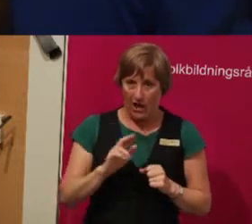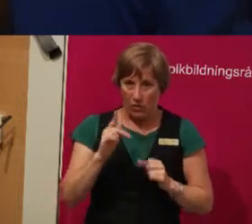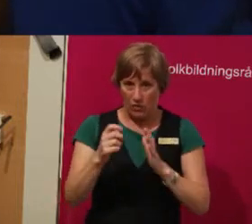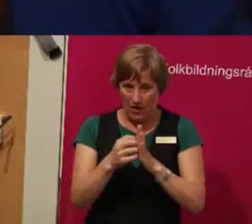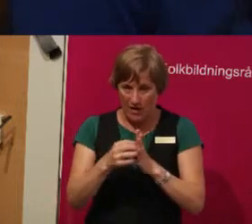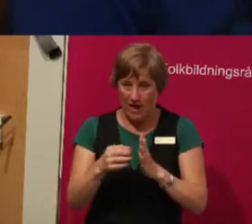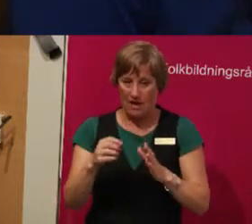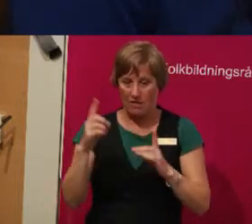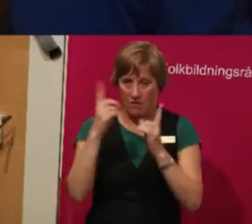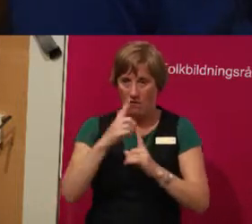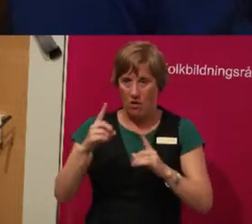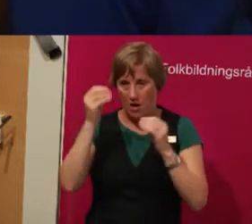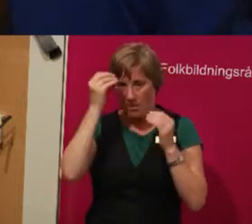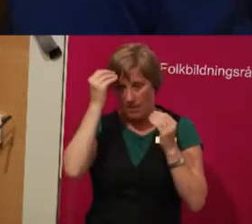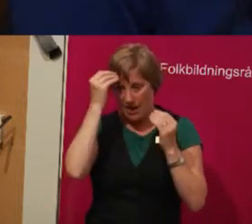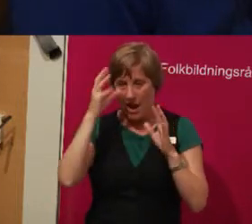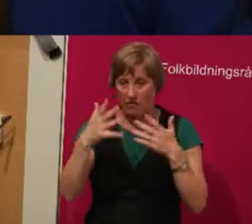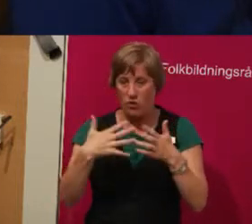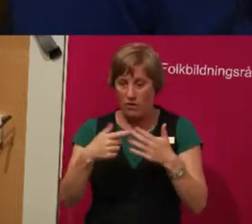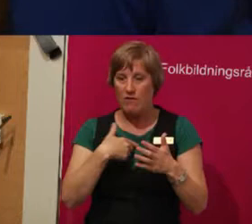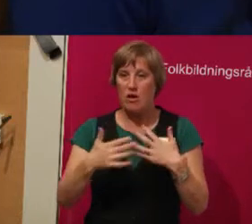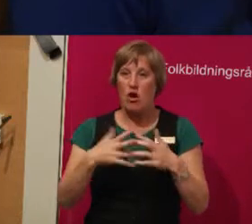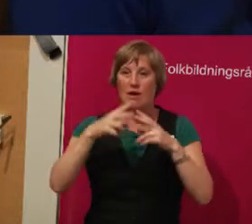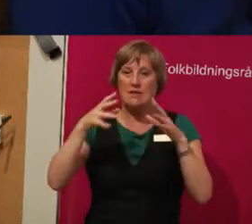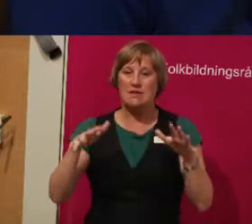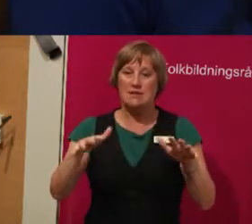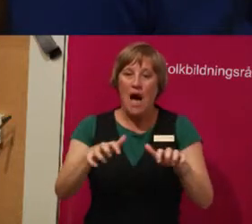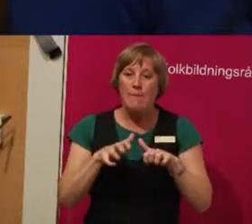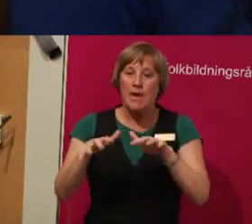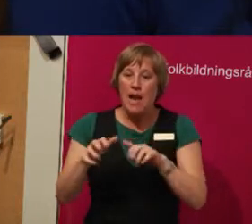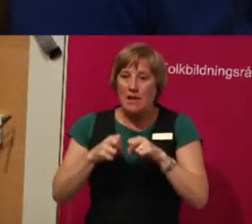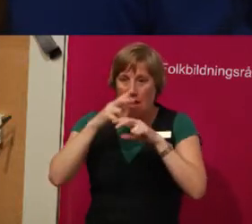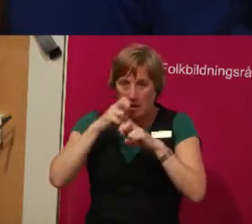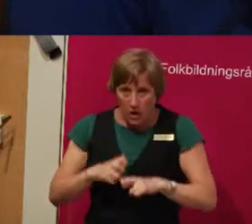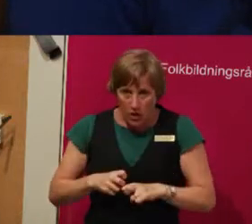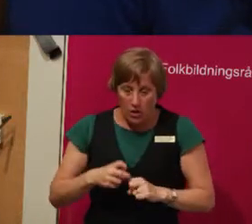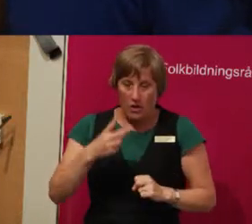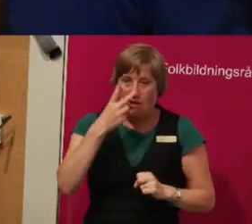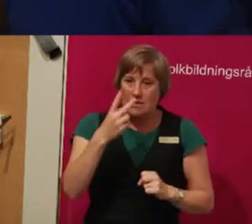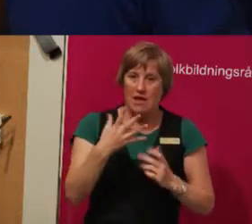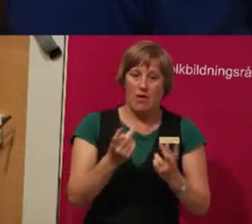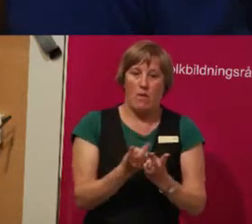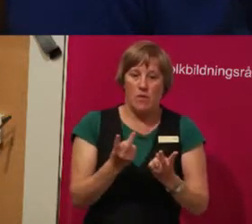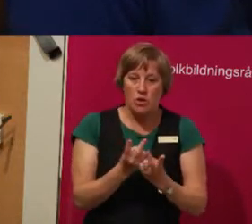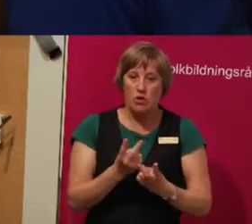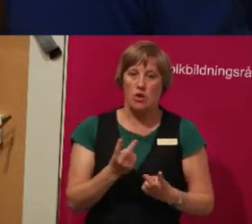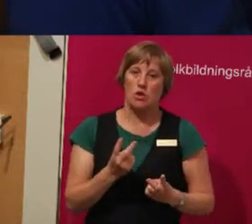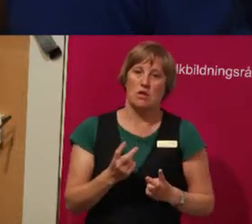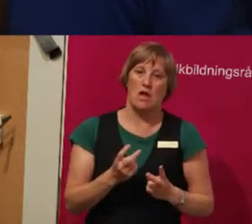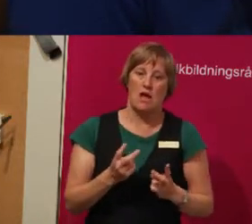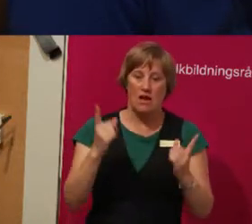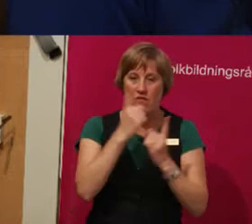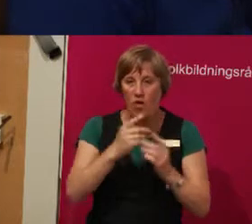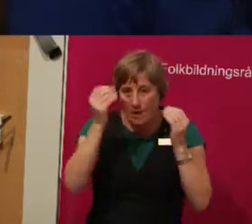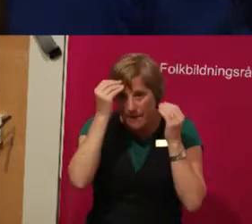det. Det gör vi en samlad analys om för att just kunna ge den här bilden. Vad betyder folkbildningen för deltagaren och